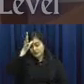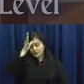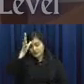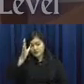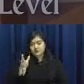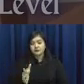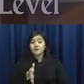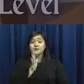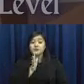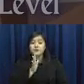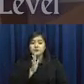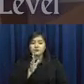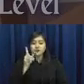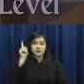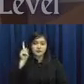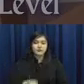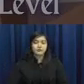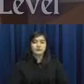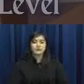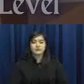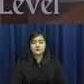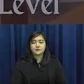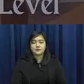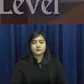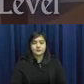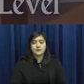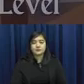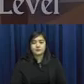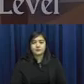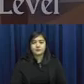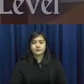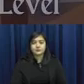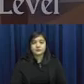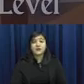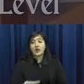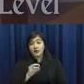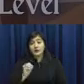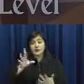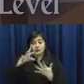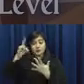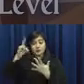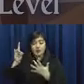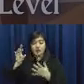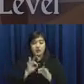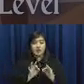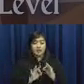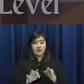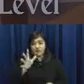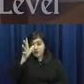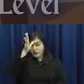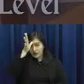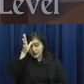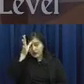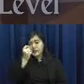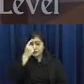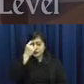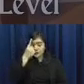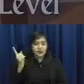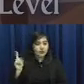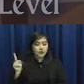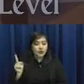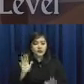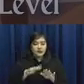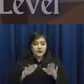na nasakyan ba? Ibig sabihin, nauunawaan ng tatay ang kalagayan ng anak. Pil na pil ng anak eh, kung ano